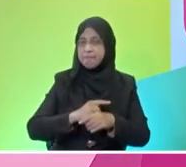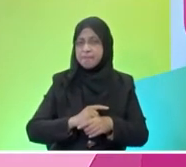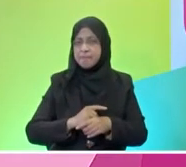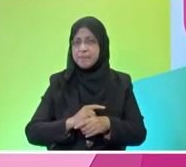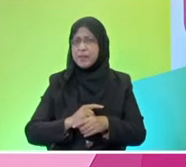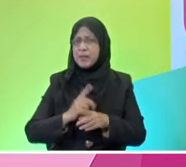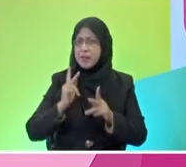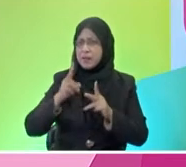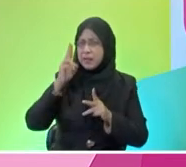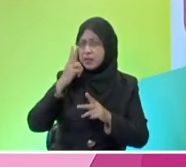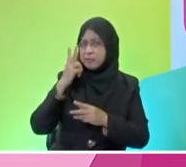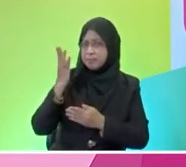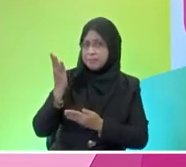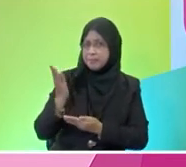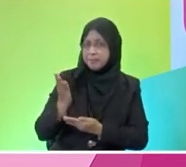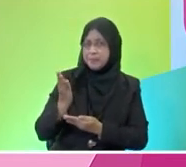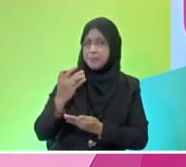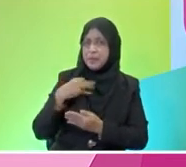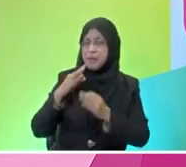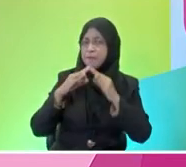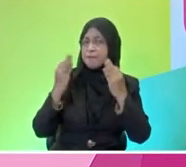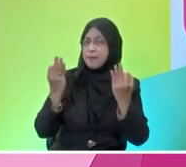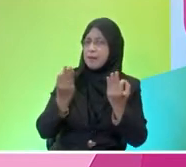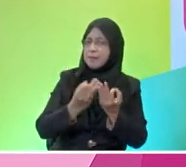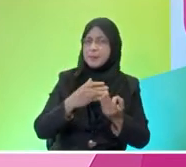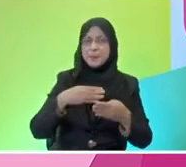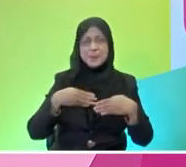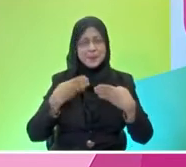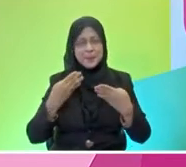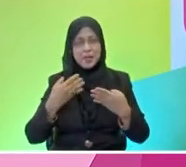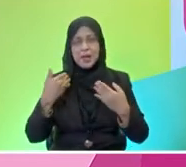kalau honey tengok ke sini ada keluarga yang bahagia